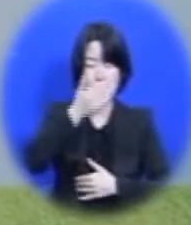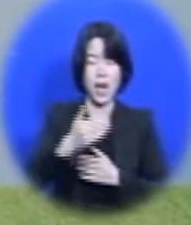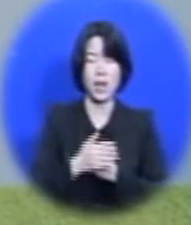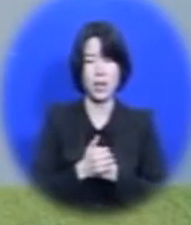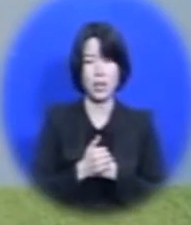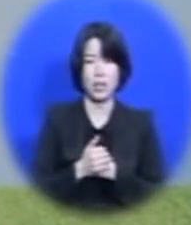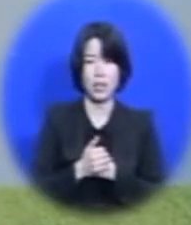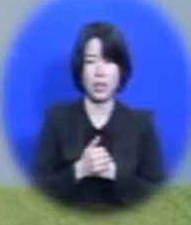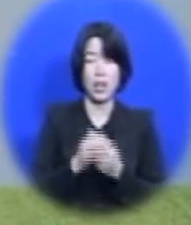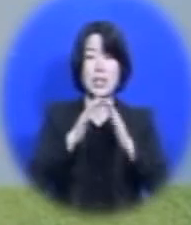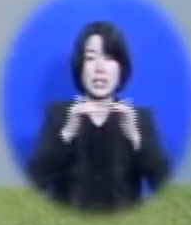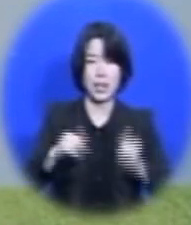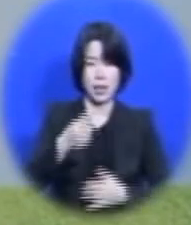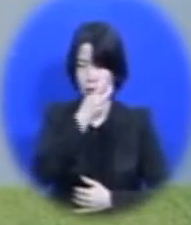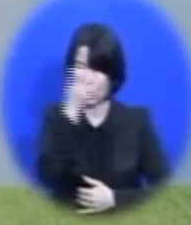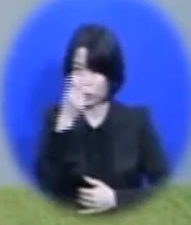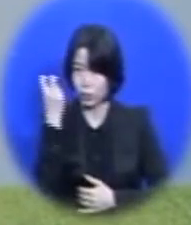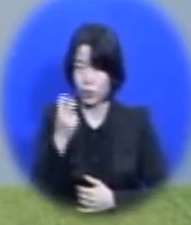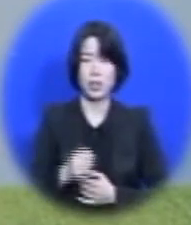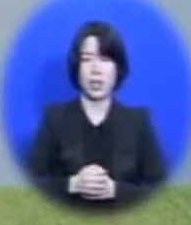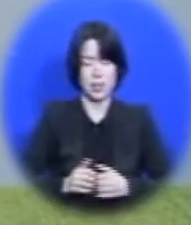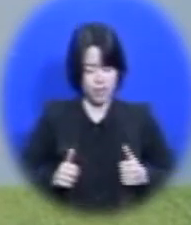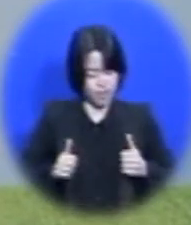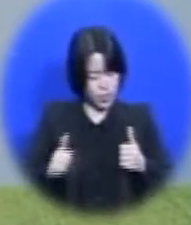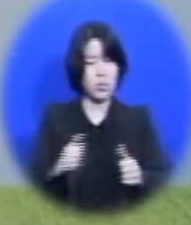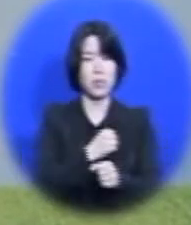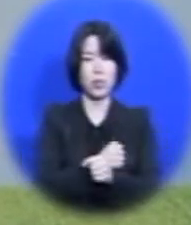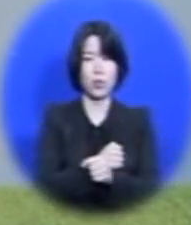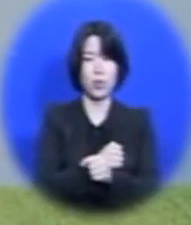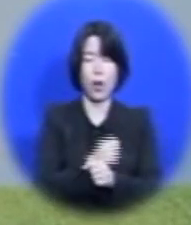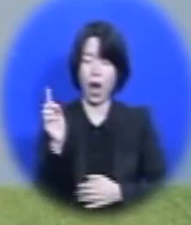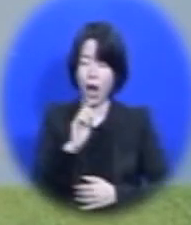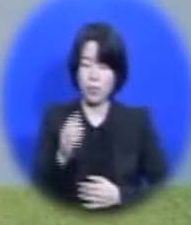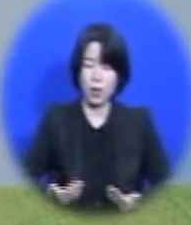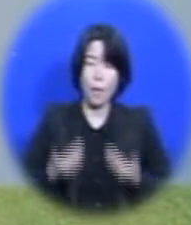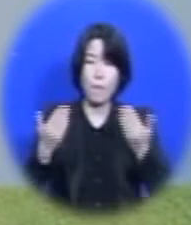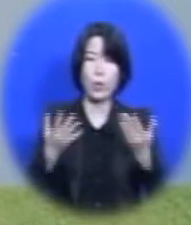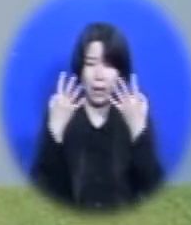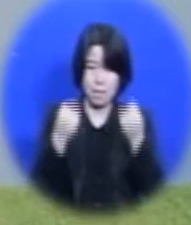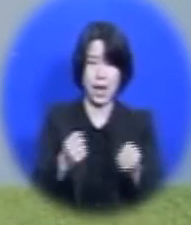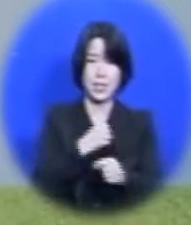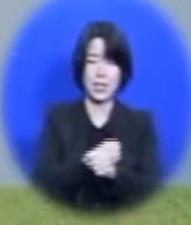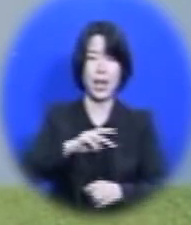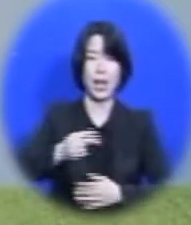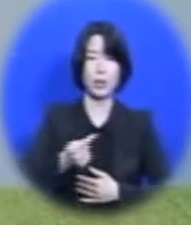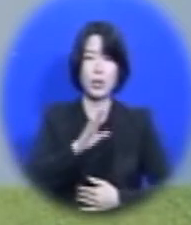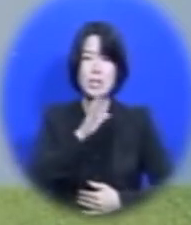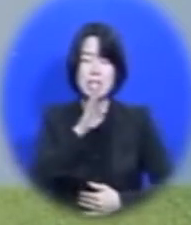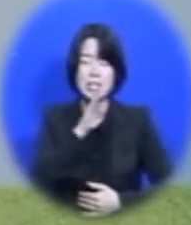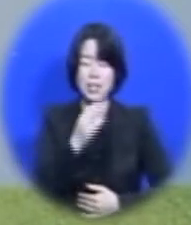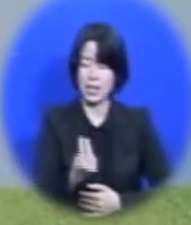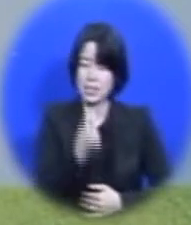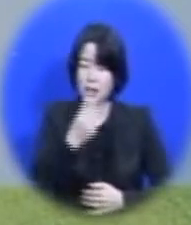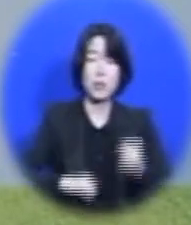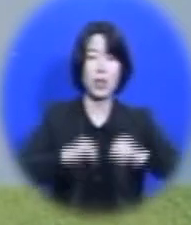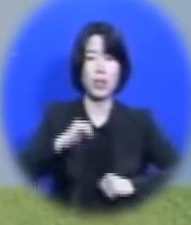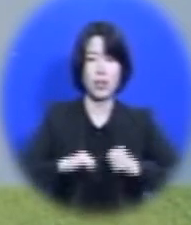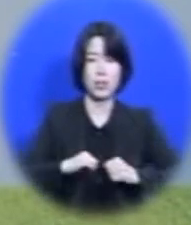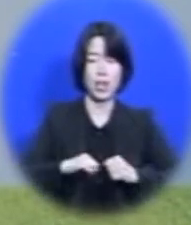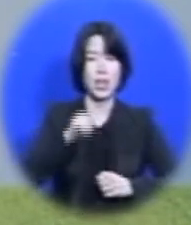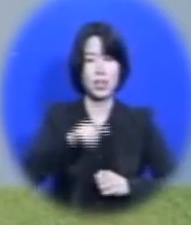것입니다. 사람이 똑똑하고 열심히 있고 아무리 봉사를 많이 해도 진정한 생명의 역사는